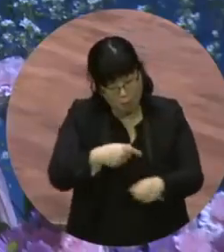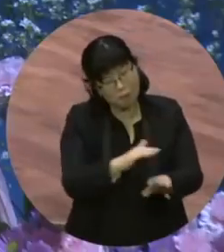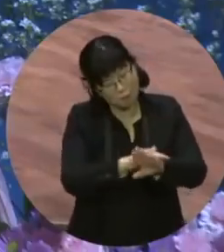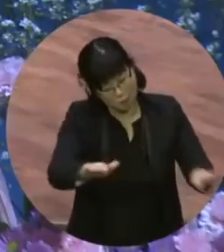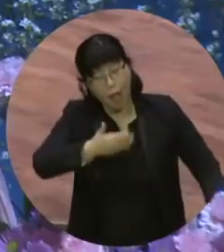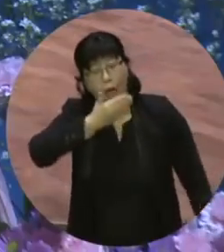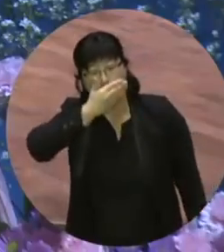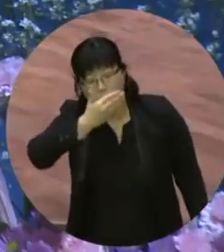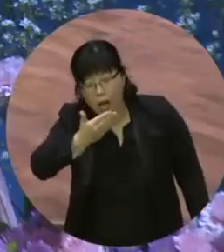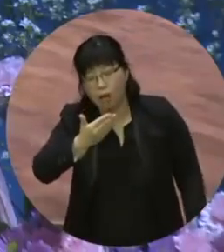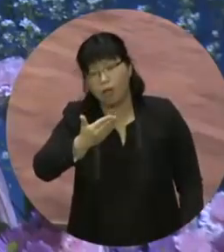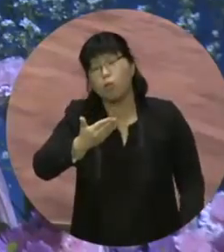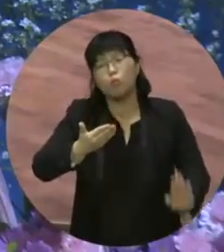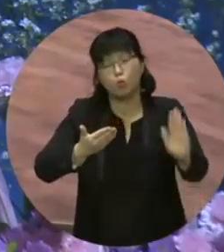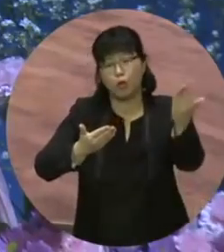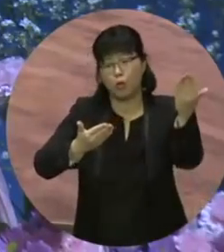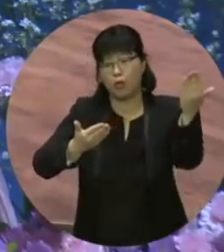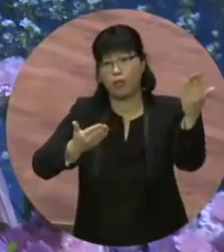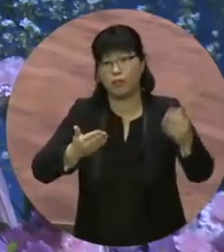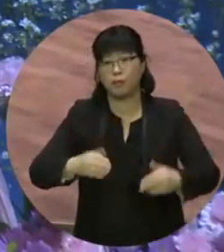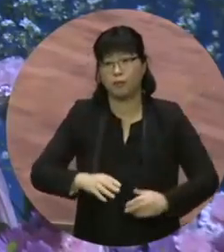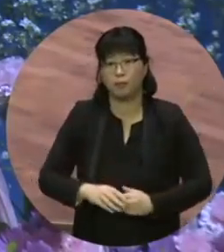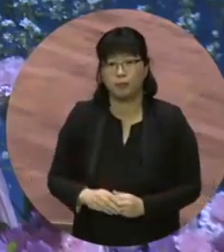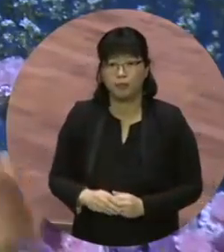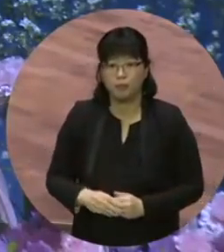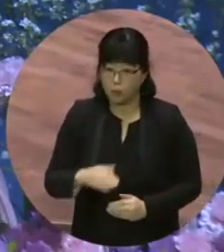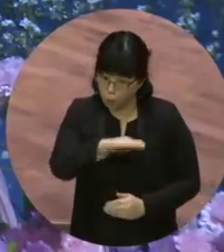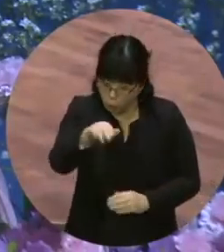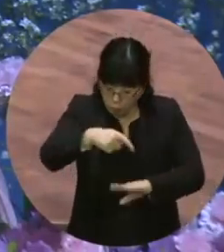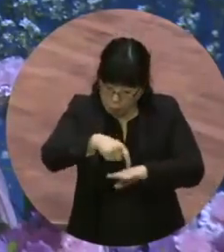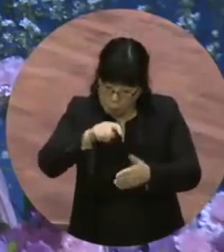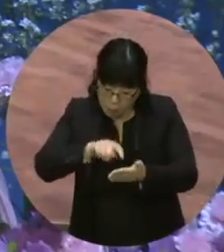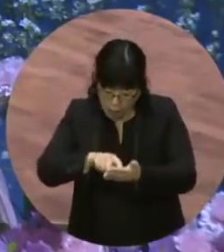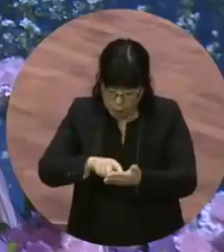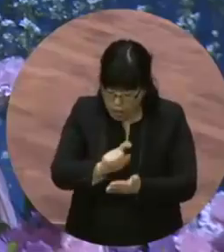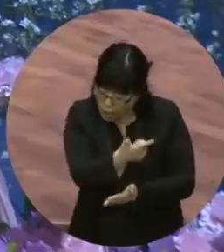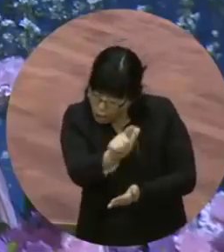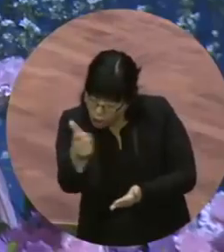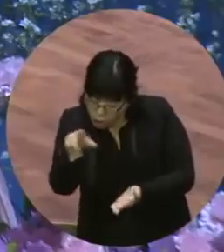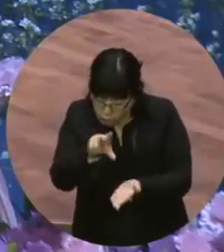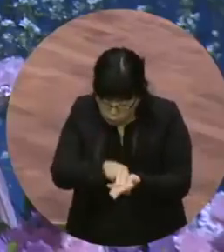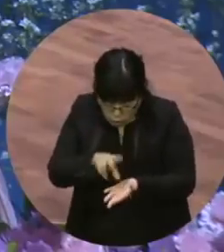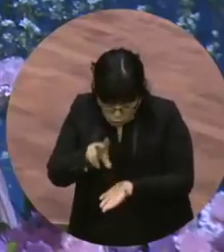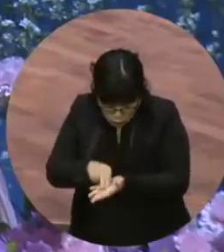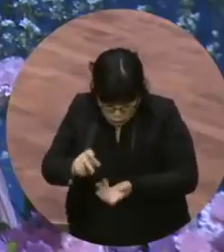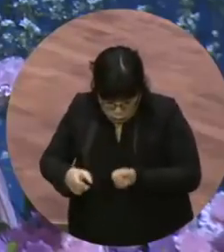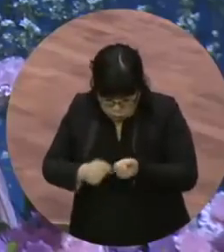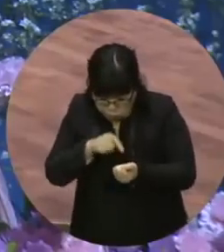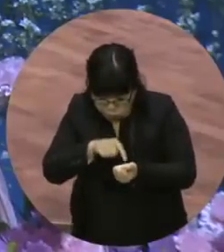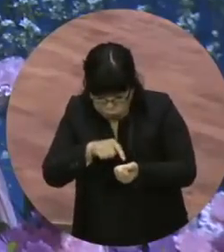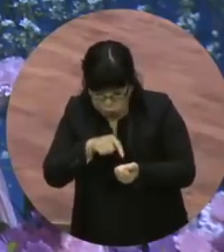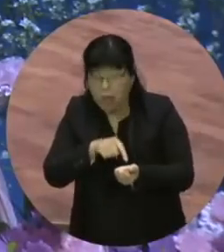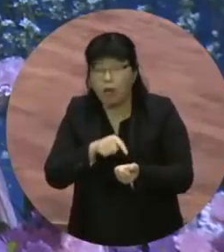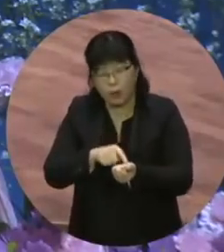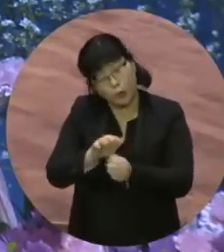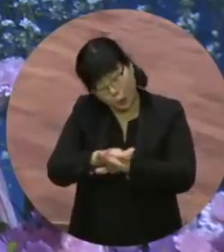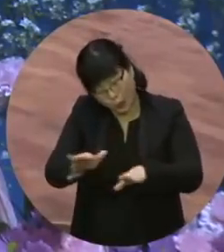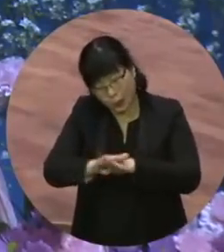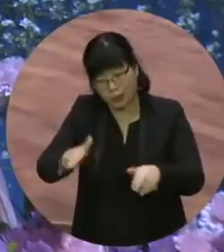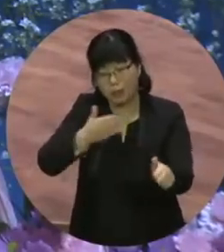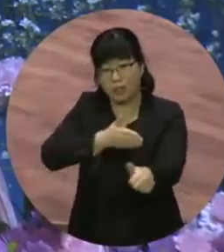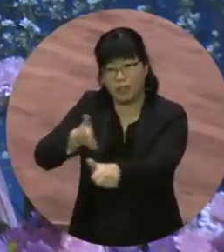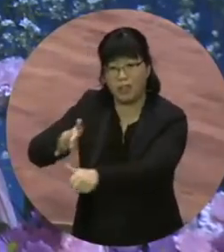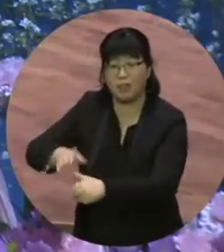말이에요. 여러분 마음속에 오늘 좀 정리할 수 있길 바랍니다. 이 땅에 어떤 것과도 비교할 수